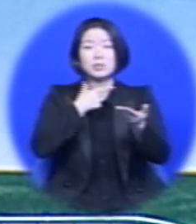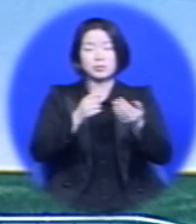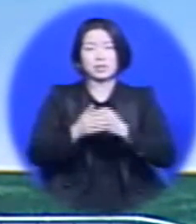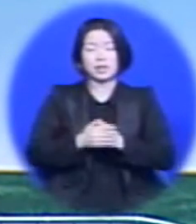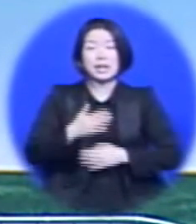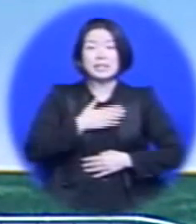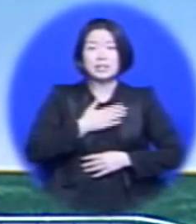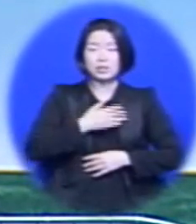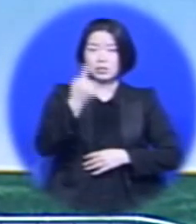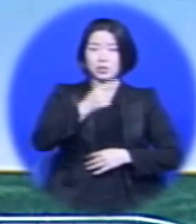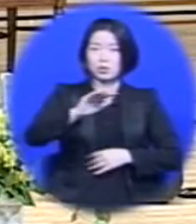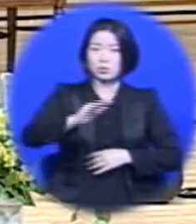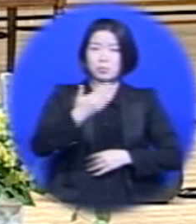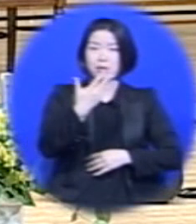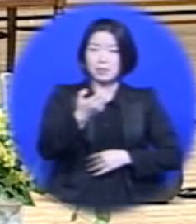저는